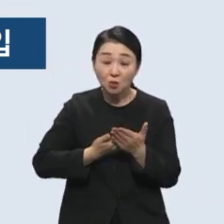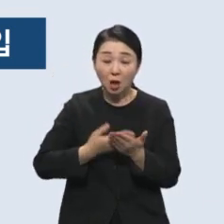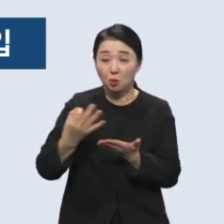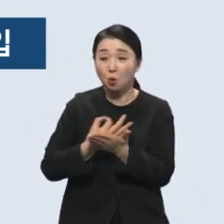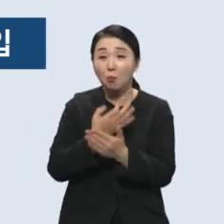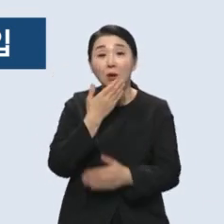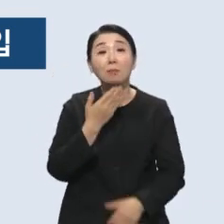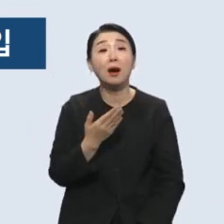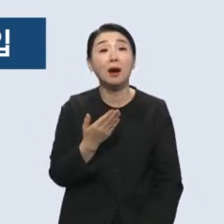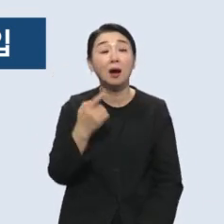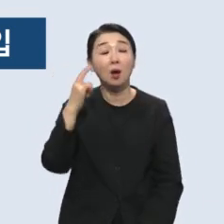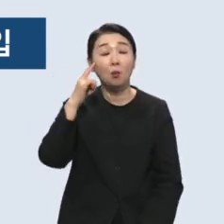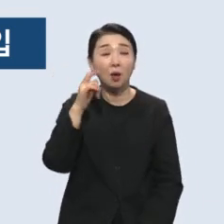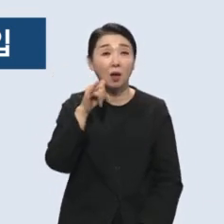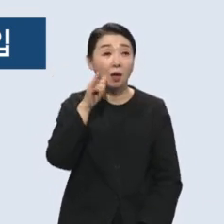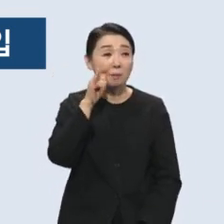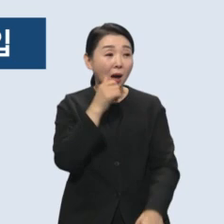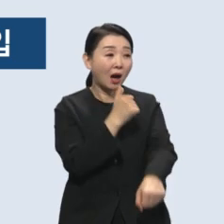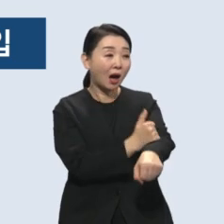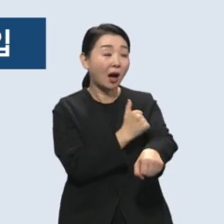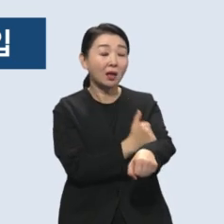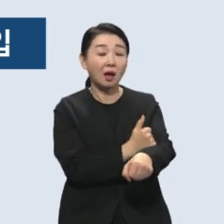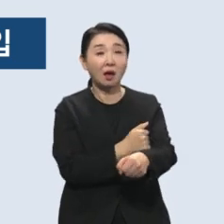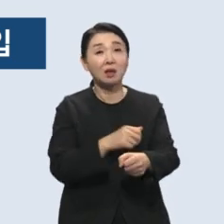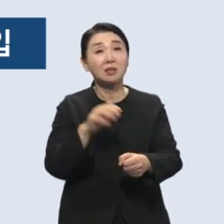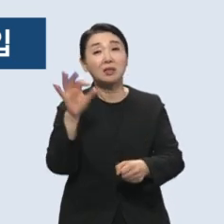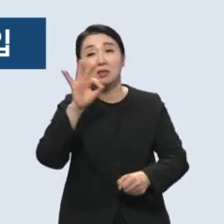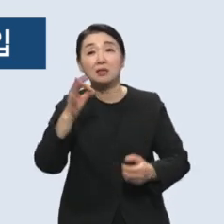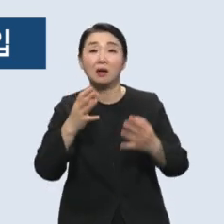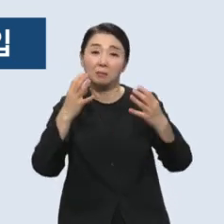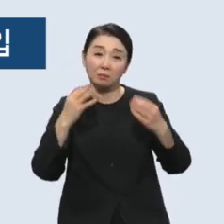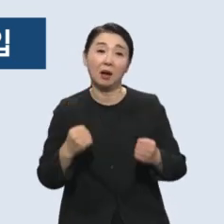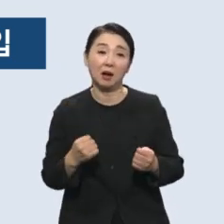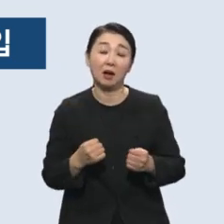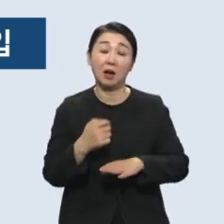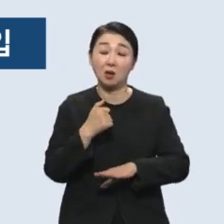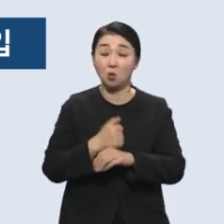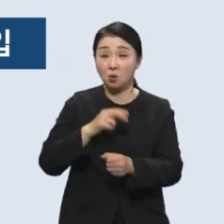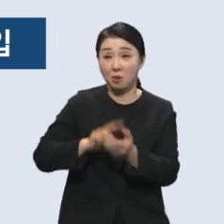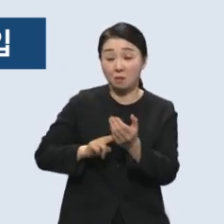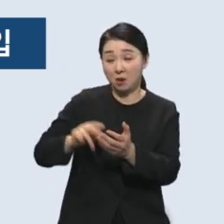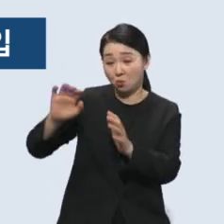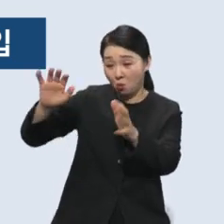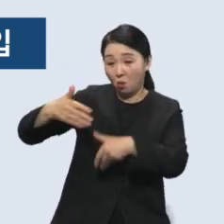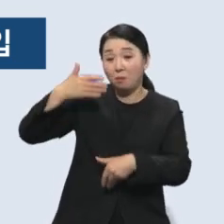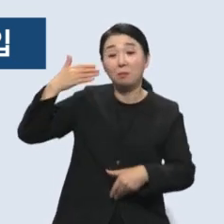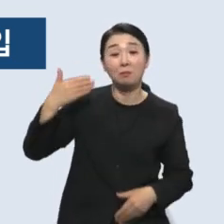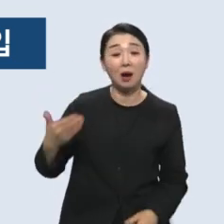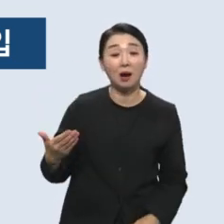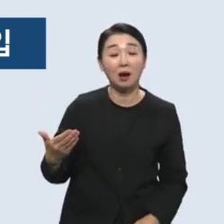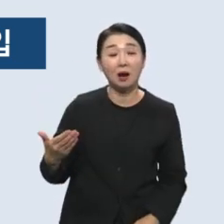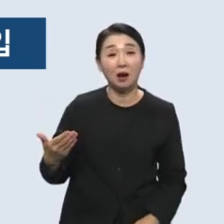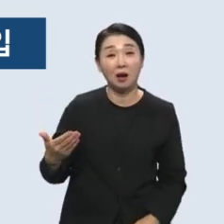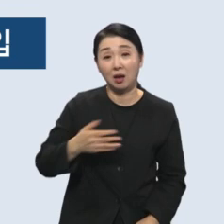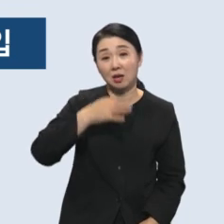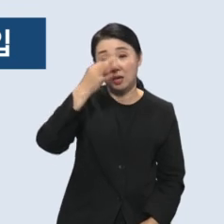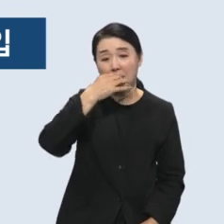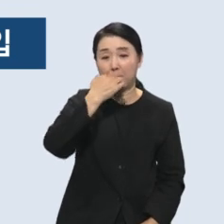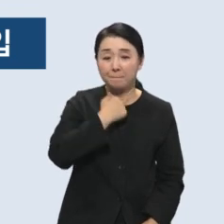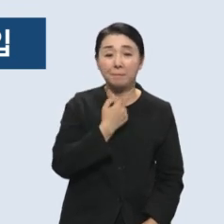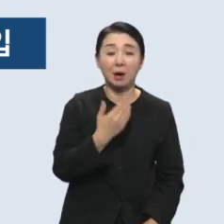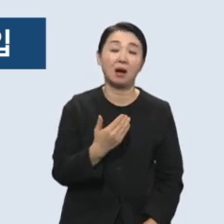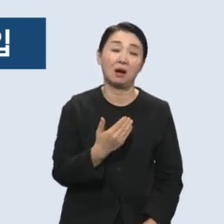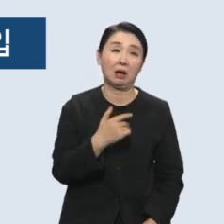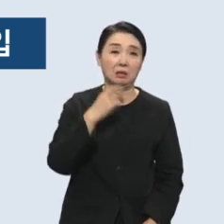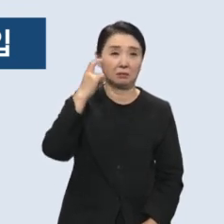오션이 그러니까 그 마약에 대한 수요가 그만큼 많이 있다 보니까 비즈니스 그 차원에서 이른바 이윤을 많이 낼 수